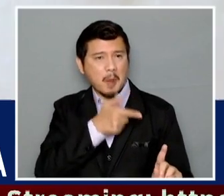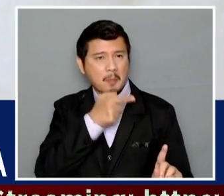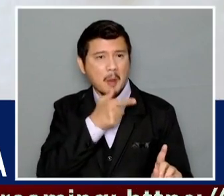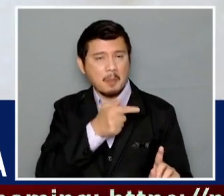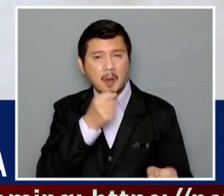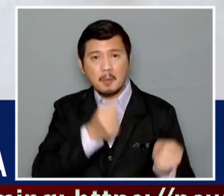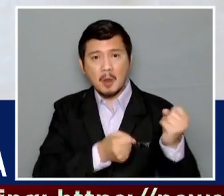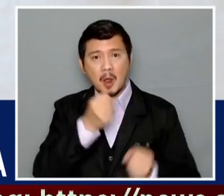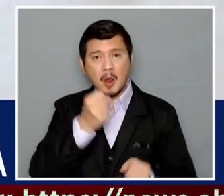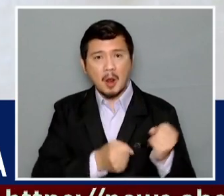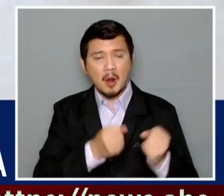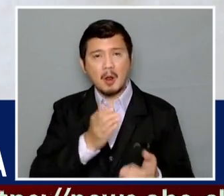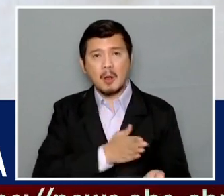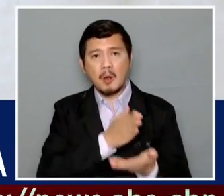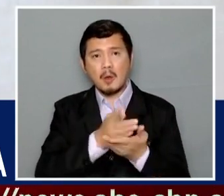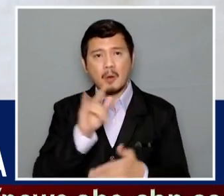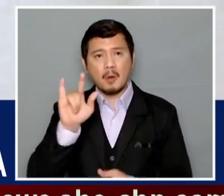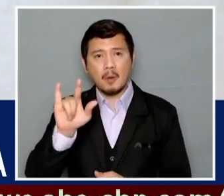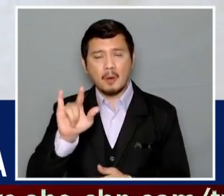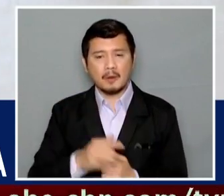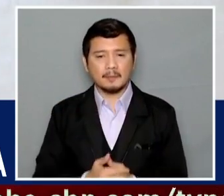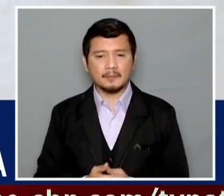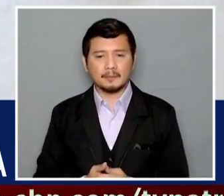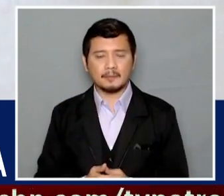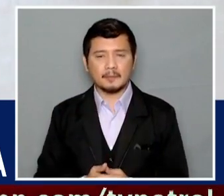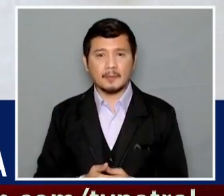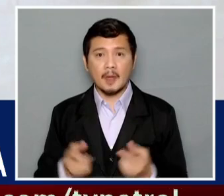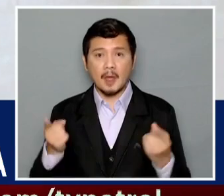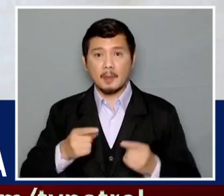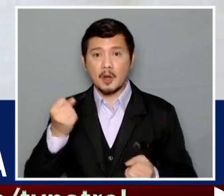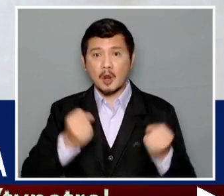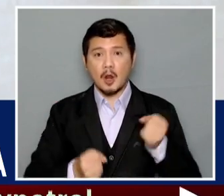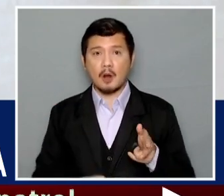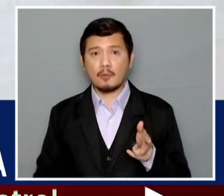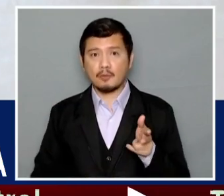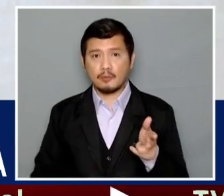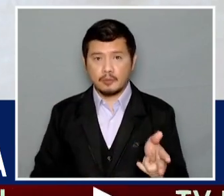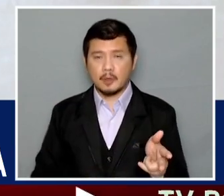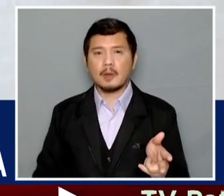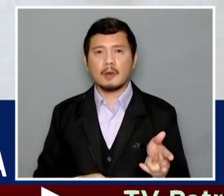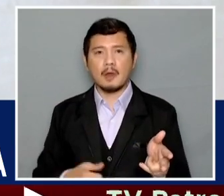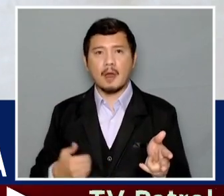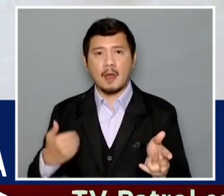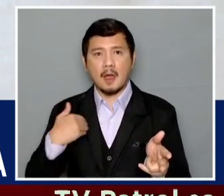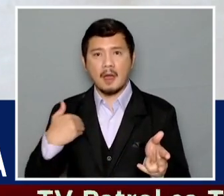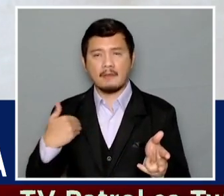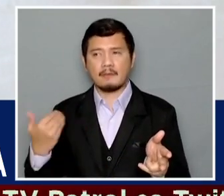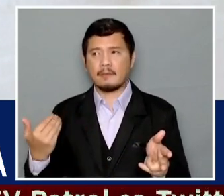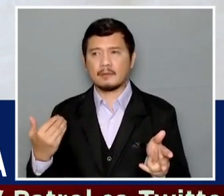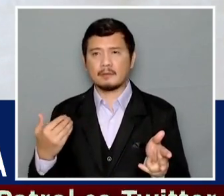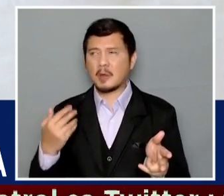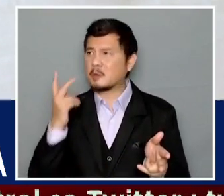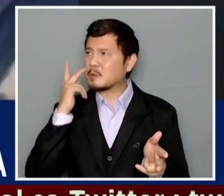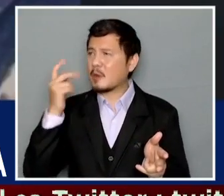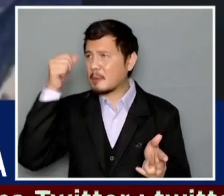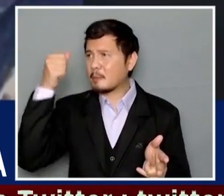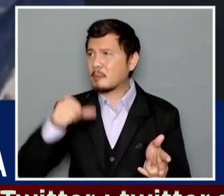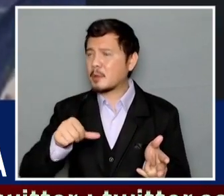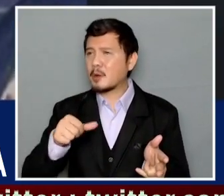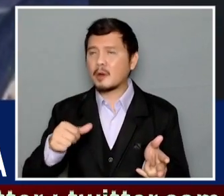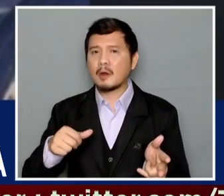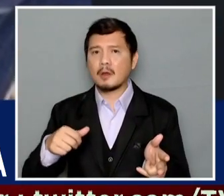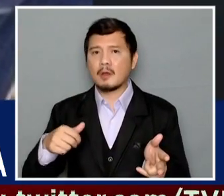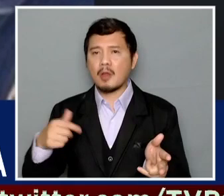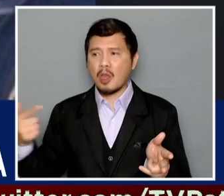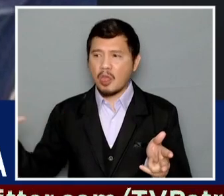Airport. Nakastop yung car nung binaril kami. All I saw was, I can remember yung